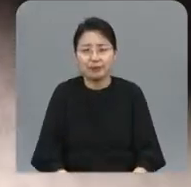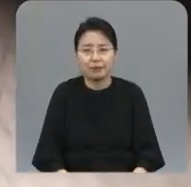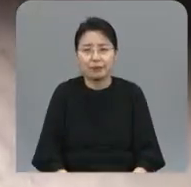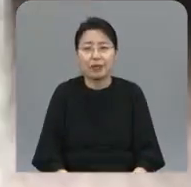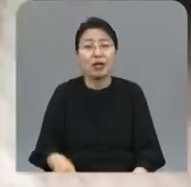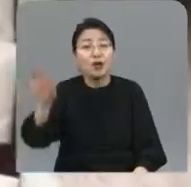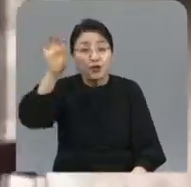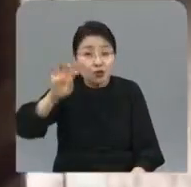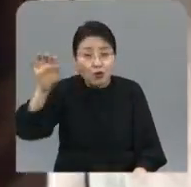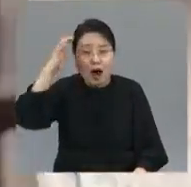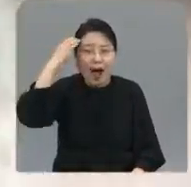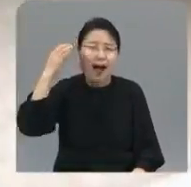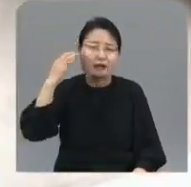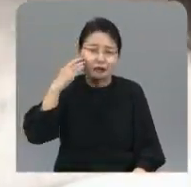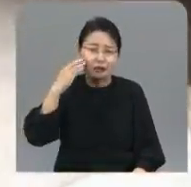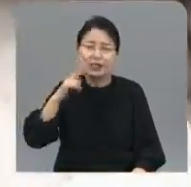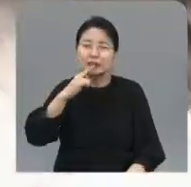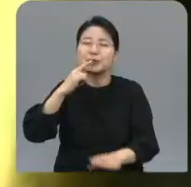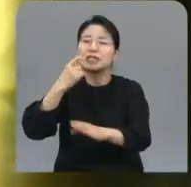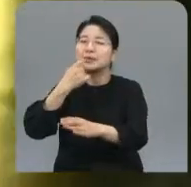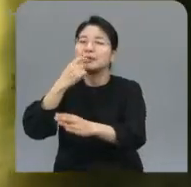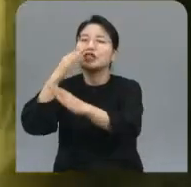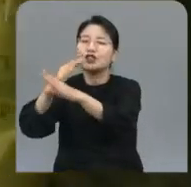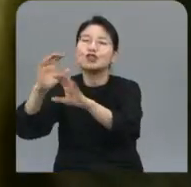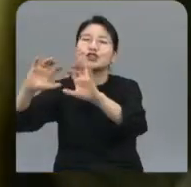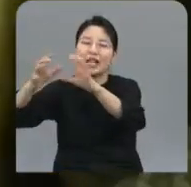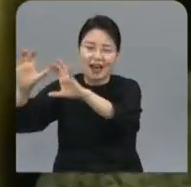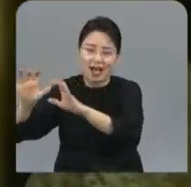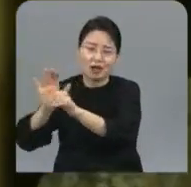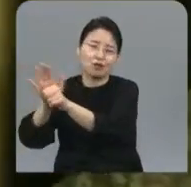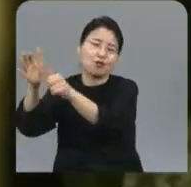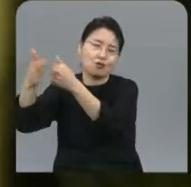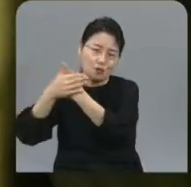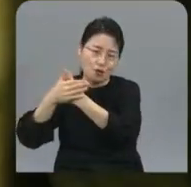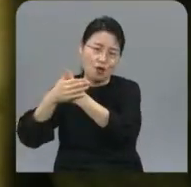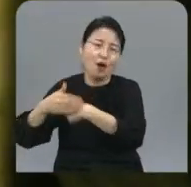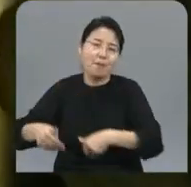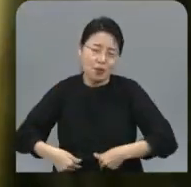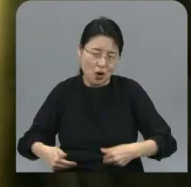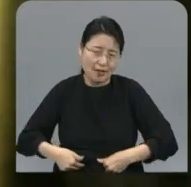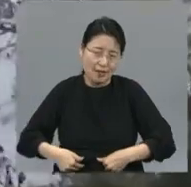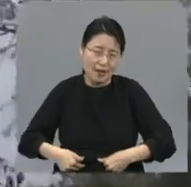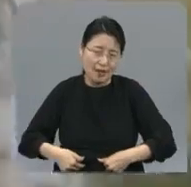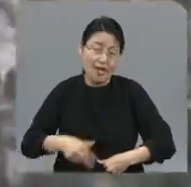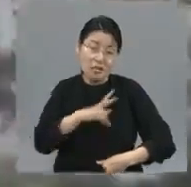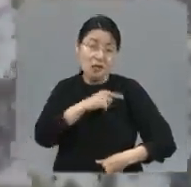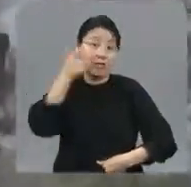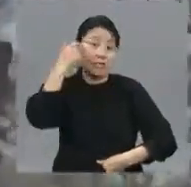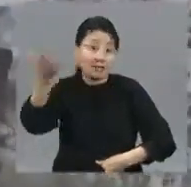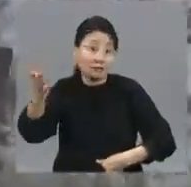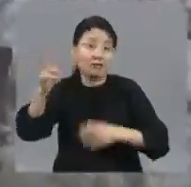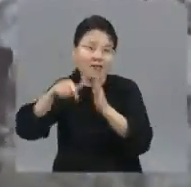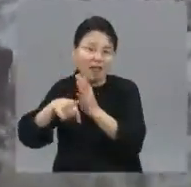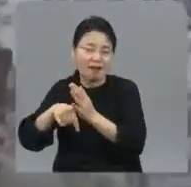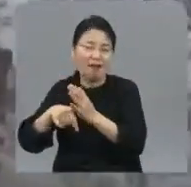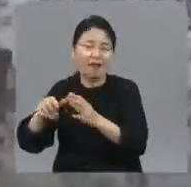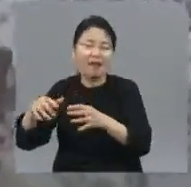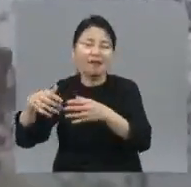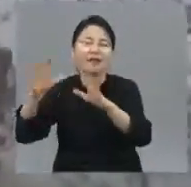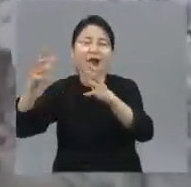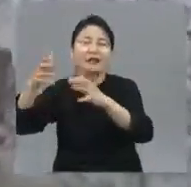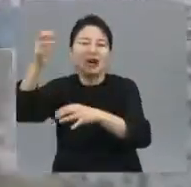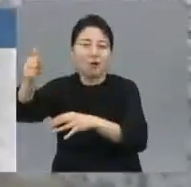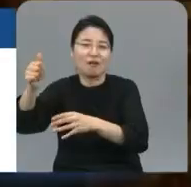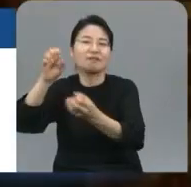blinken tersebut dibuat saat menjawab pertanyaan salah seorang anggota senat mengenai Haruskah negara-negara sekutu demokrasi Amerika Serikat seperti Korea Selatan Jepang